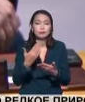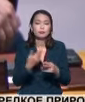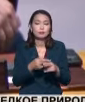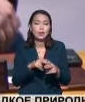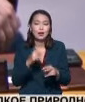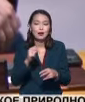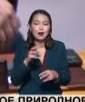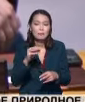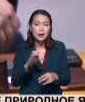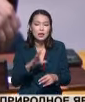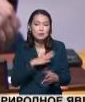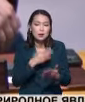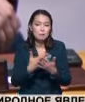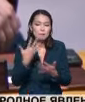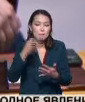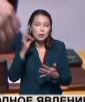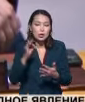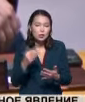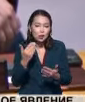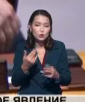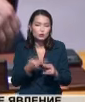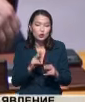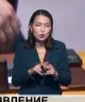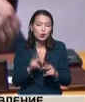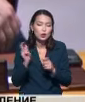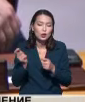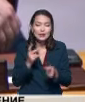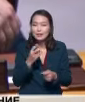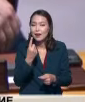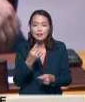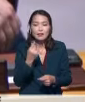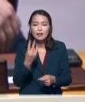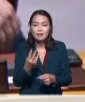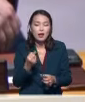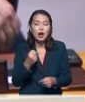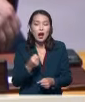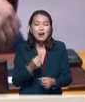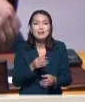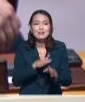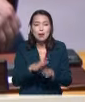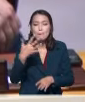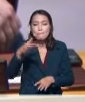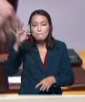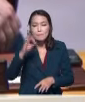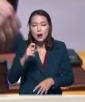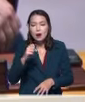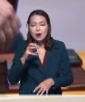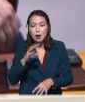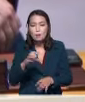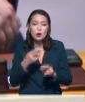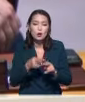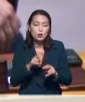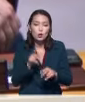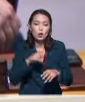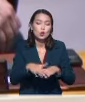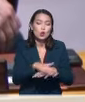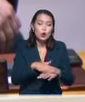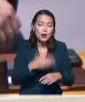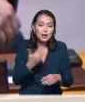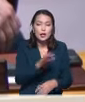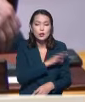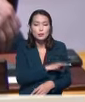угнал около 50% грузовиков? Не один или два, а целых 50%. Хамас эксплуатирует страдания своего народа, используя